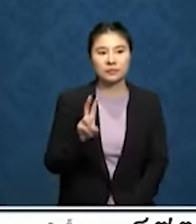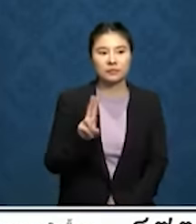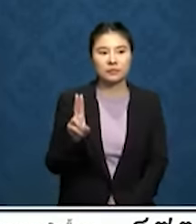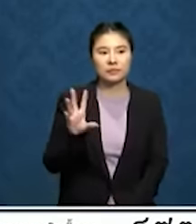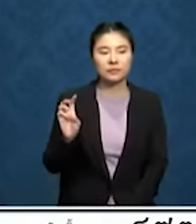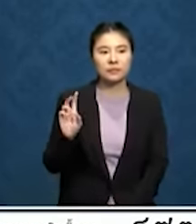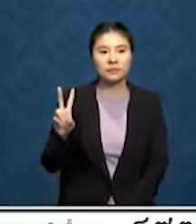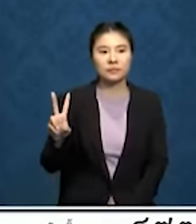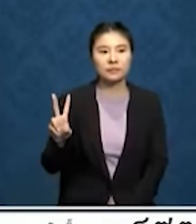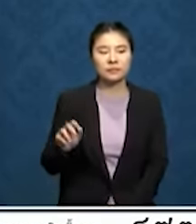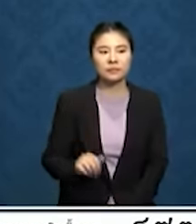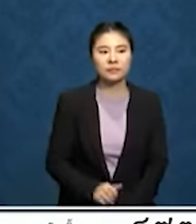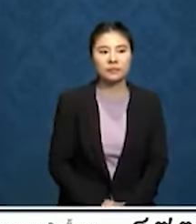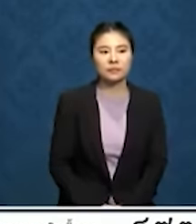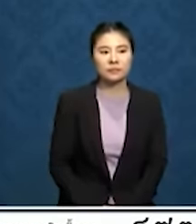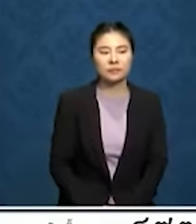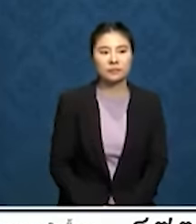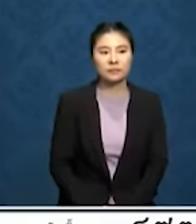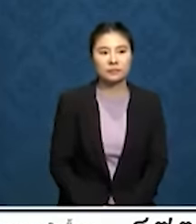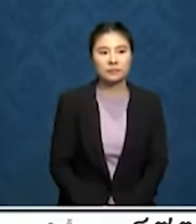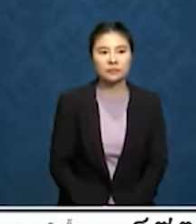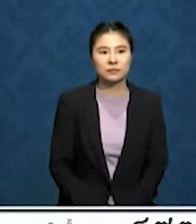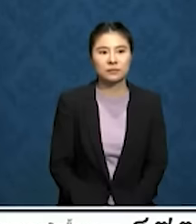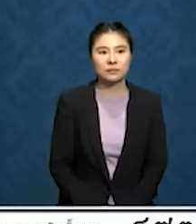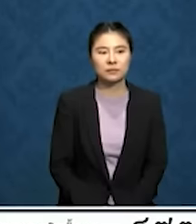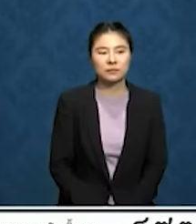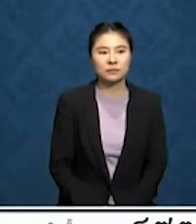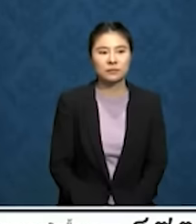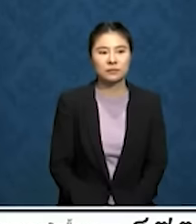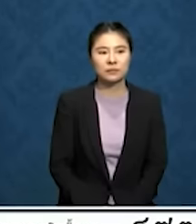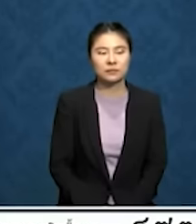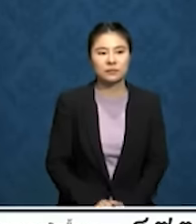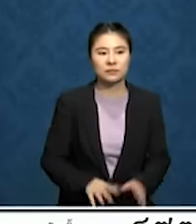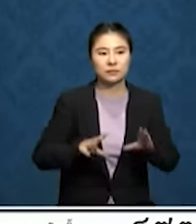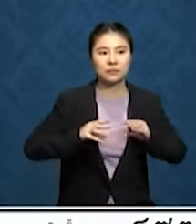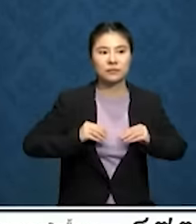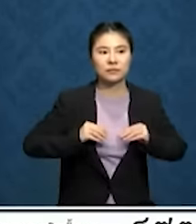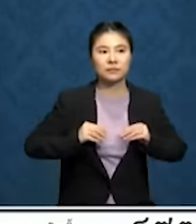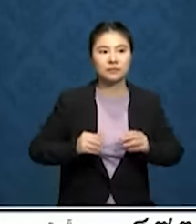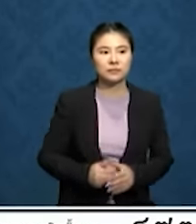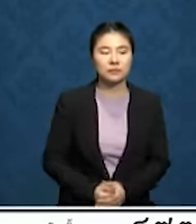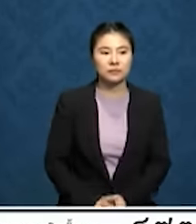262พลเอกพิสารวัฒนวงศ์คีรี เห็นชอบครับ